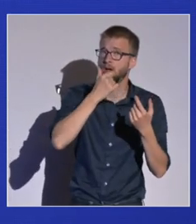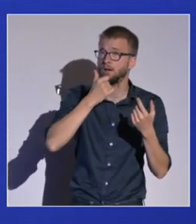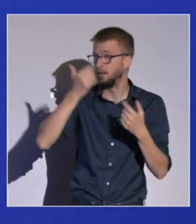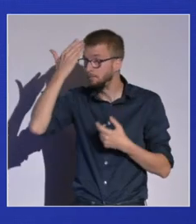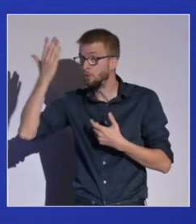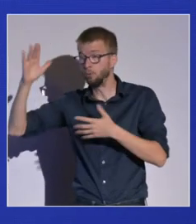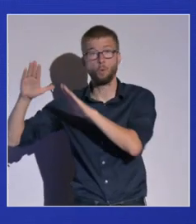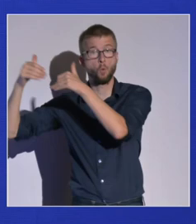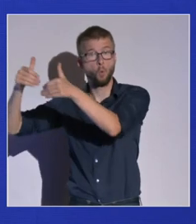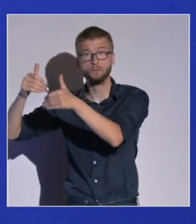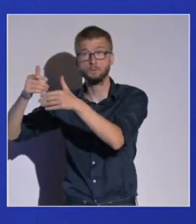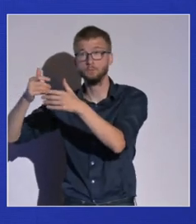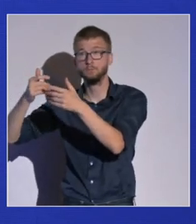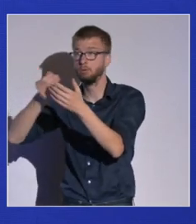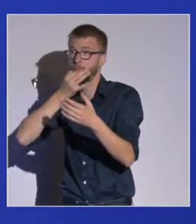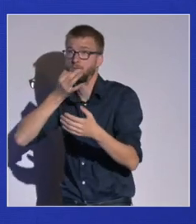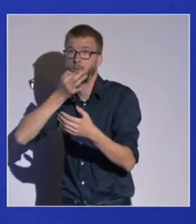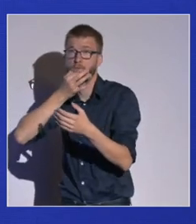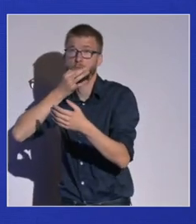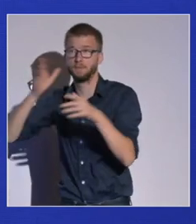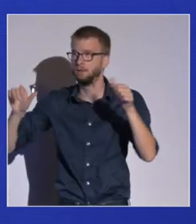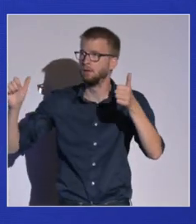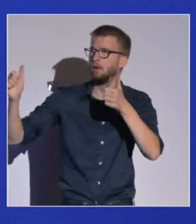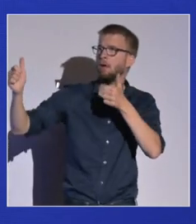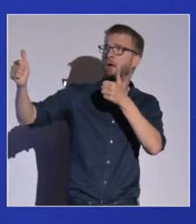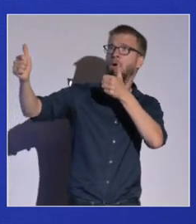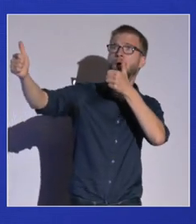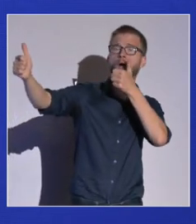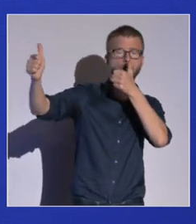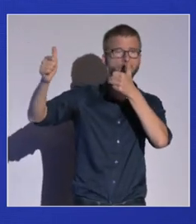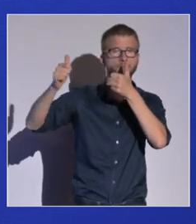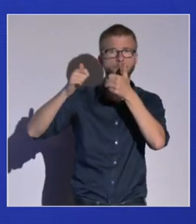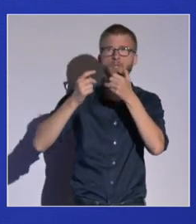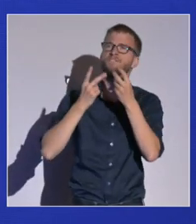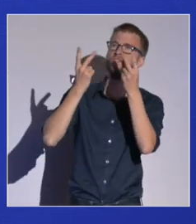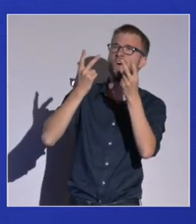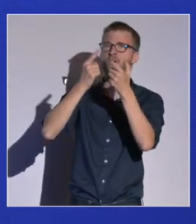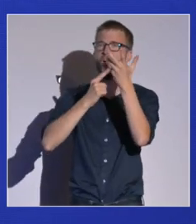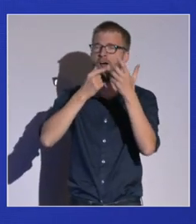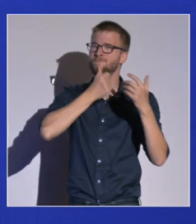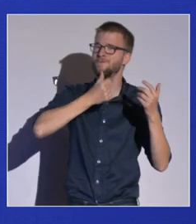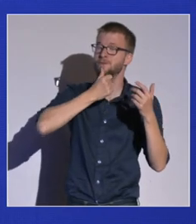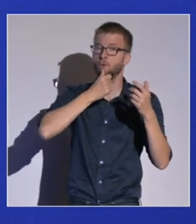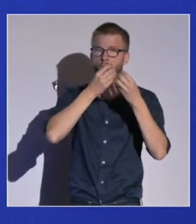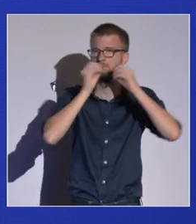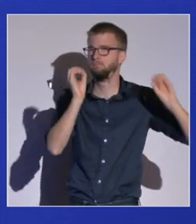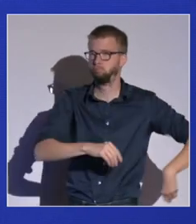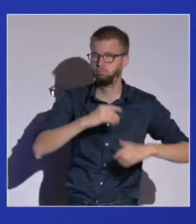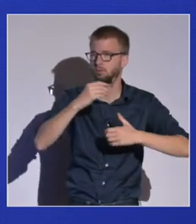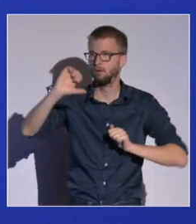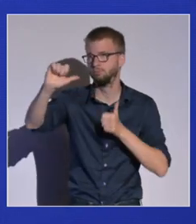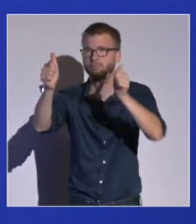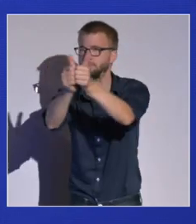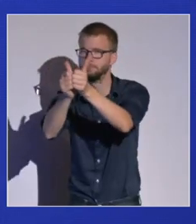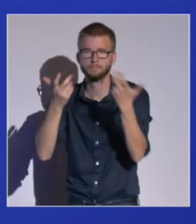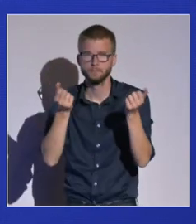autres continuent à faire le contraire de ce qu'on s'est engagé à faire. C'est une question délicate, elle remet bien des choses en